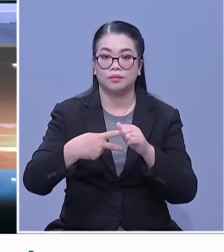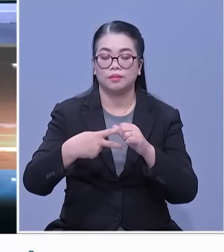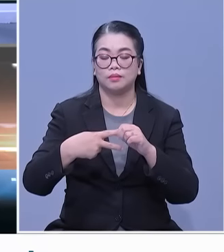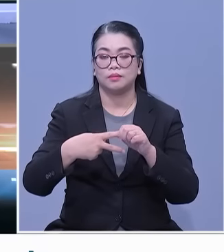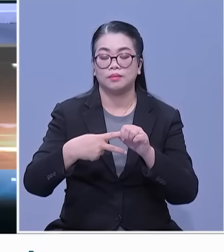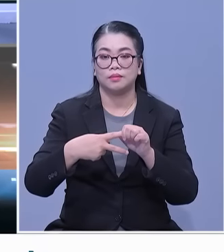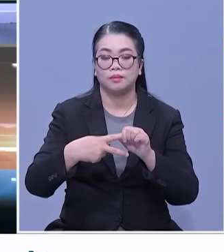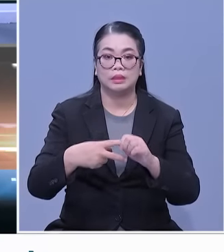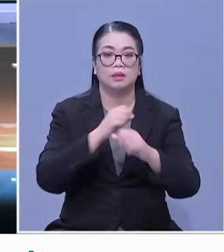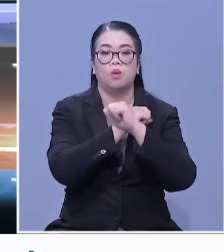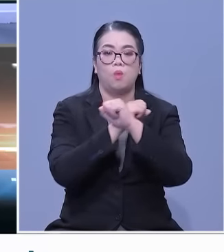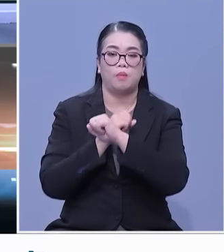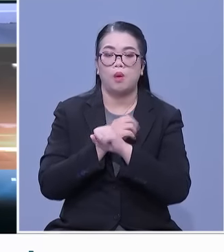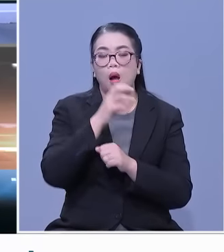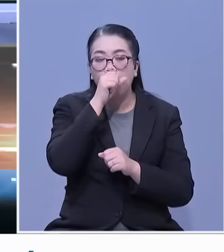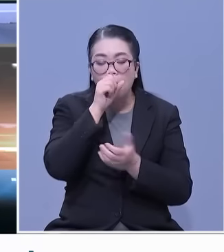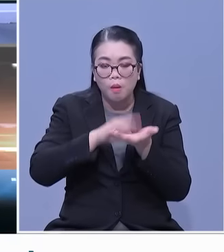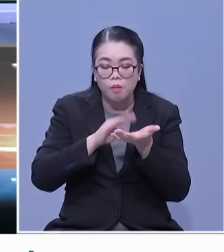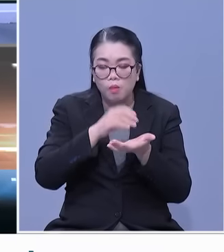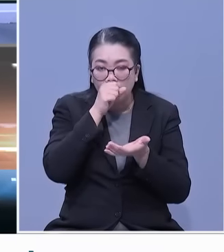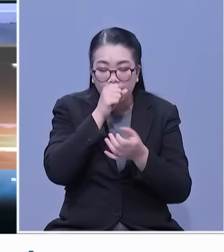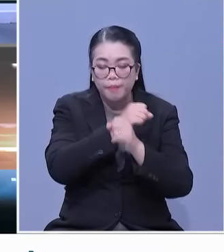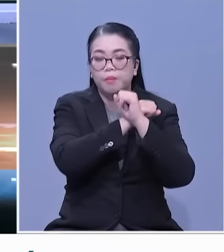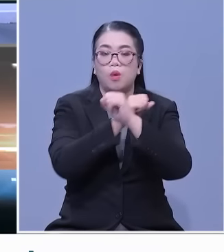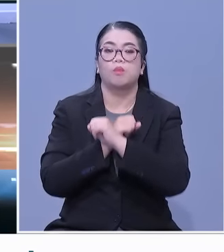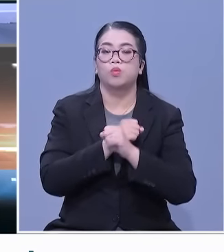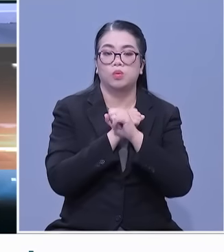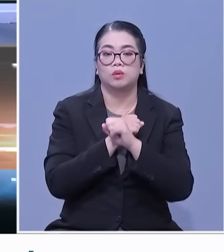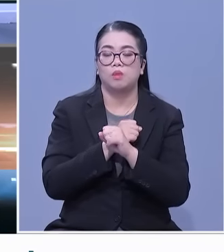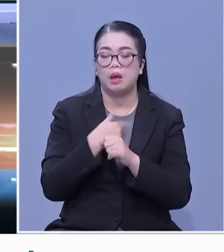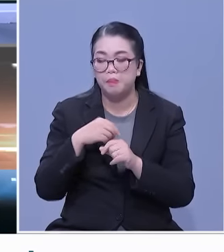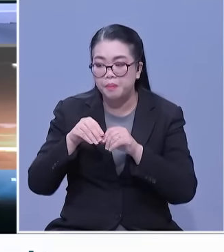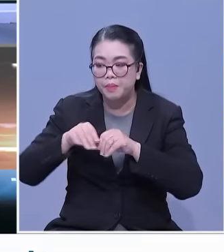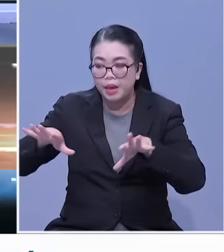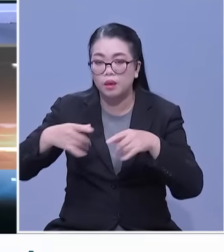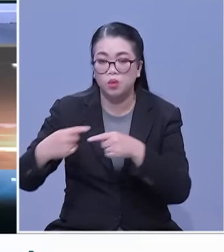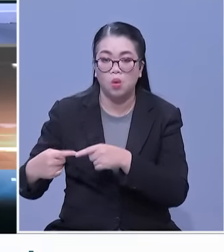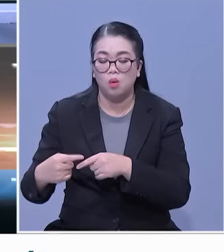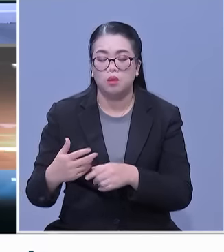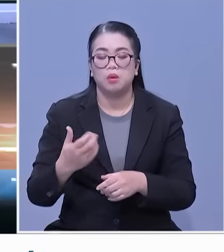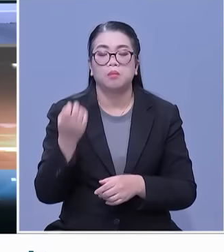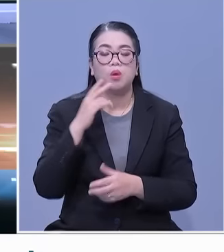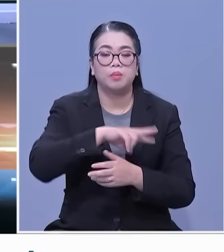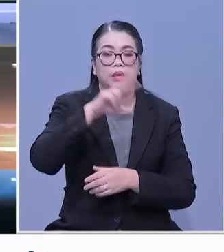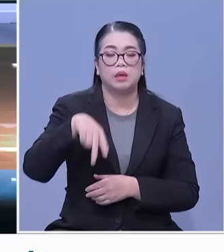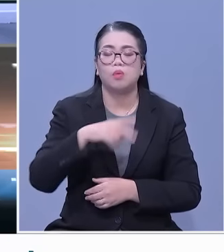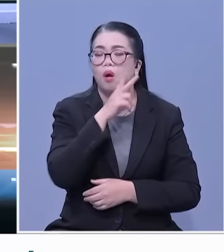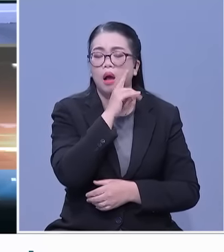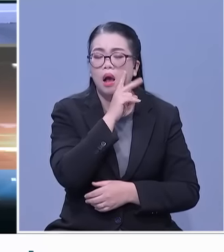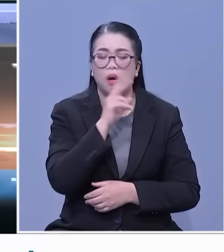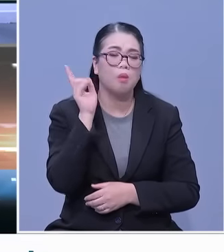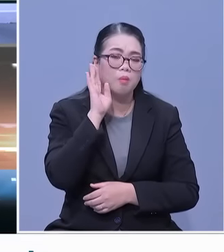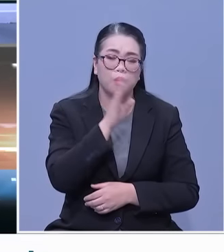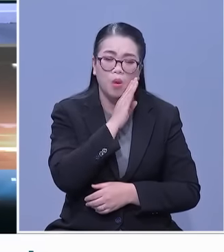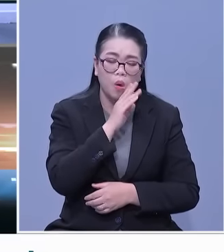ของความปลอดภัยทางข้อมูลข่าวสารทำนองเดียวกับเมื่อวานเลยทำนองเดียวกันเลยนะครับแต่เมื่อวานนี้เพื่อไทยบอกเป็นเฟกนิวส์ใช่่มั้ยอีกหนึ่งเรื่องคือ